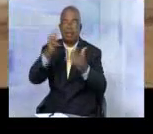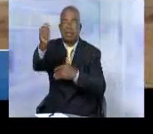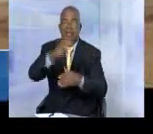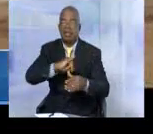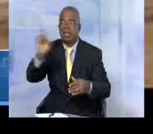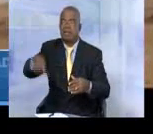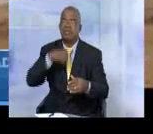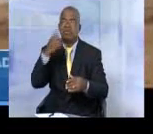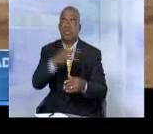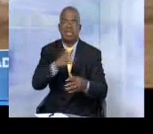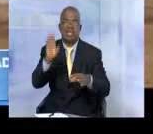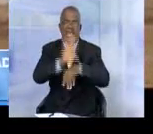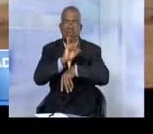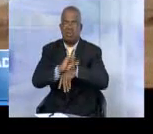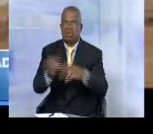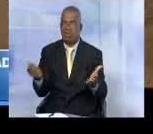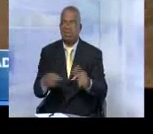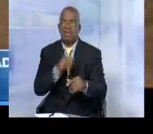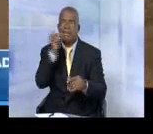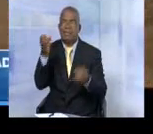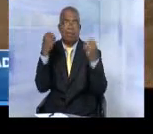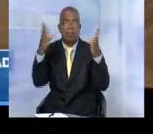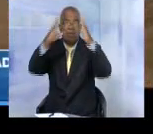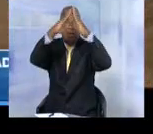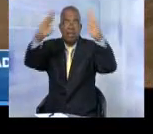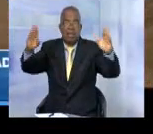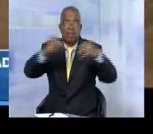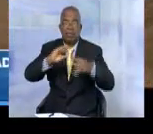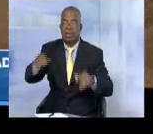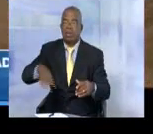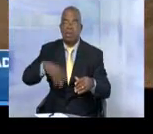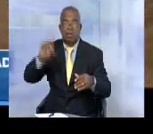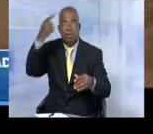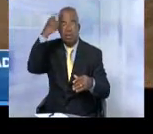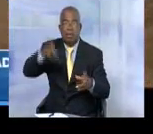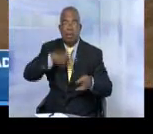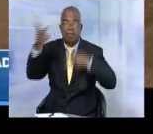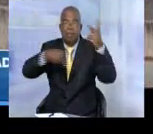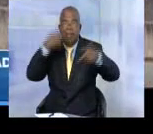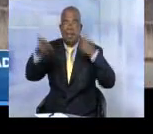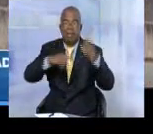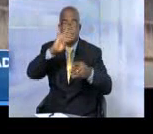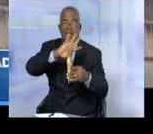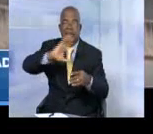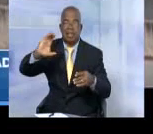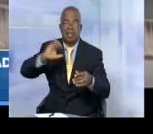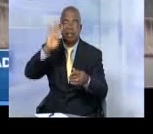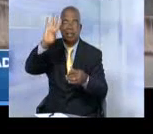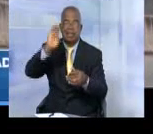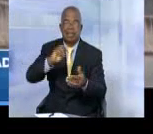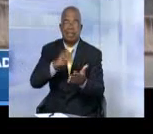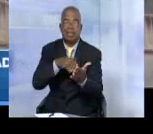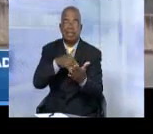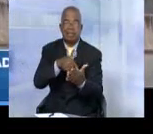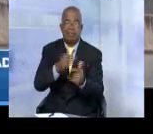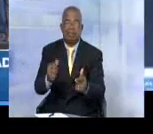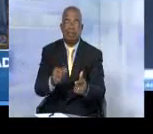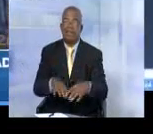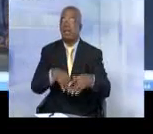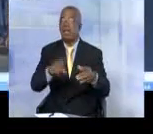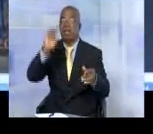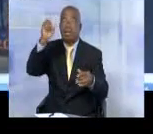en matière de logements. Le gouvernement parle de 450 000. Ces 10 000 logements, dont les premiers seront livrés en juillet